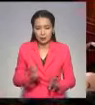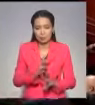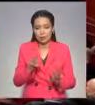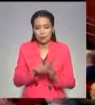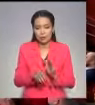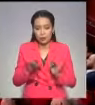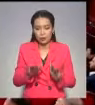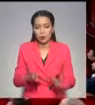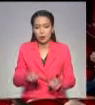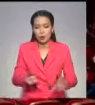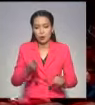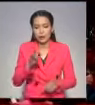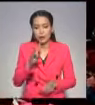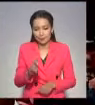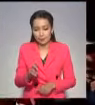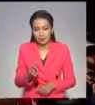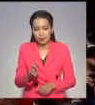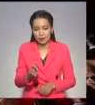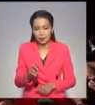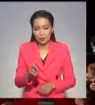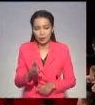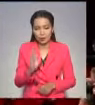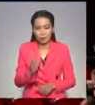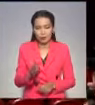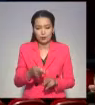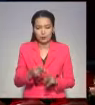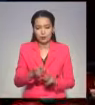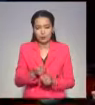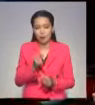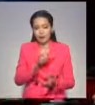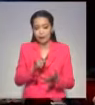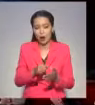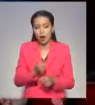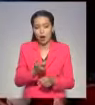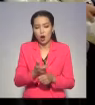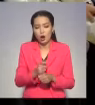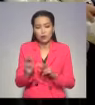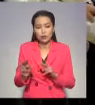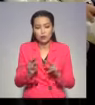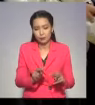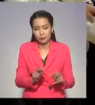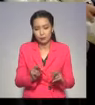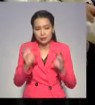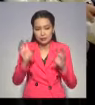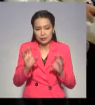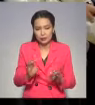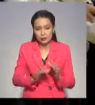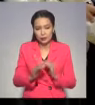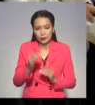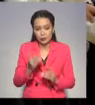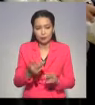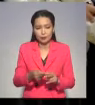внутренних дел, Комитет национальной безопасности будут держать этот вопрос на особом контроле и действовать согласно закону. Плюрализму